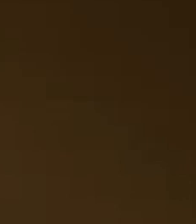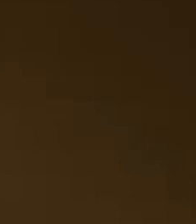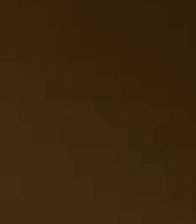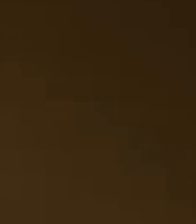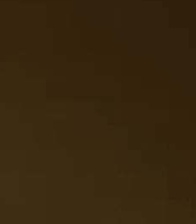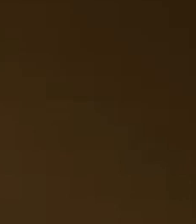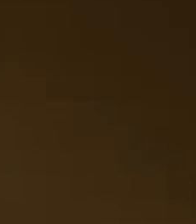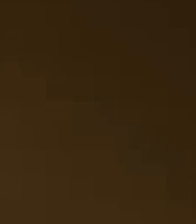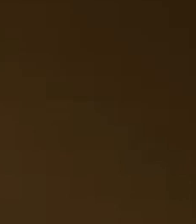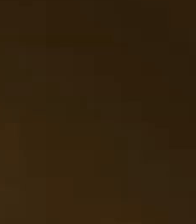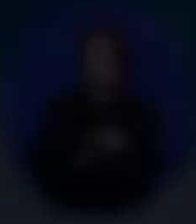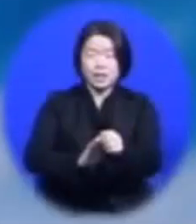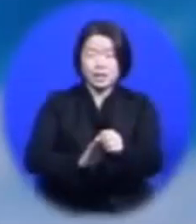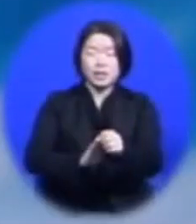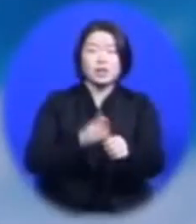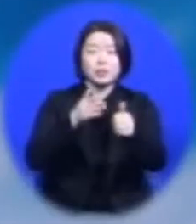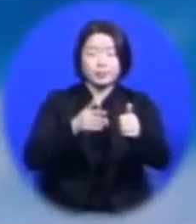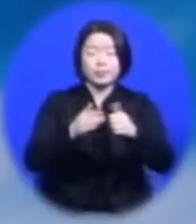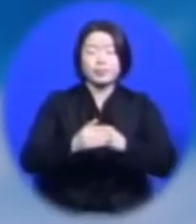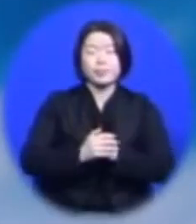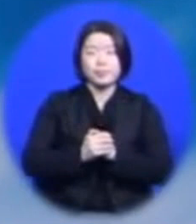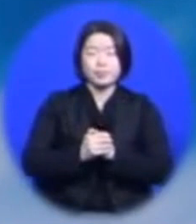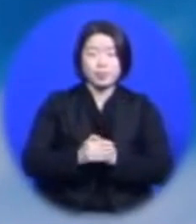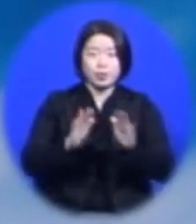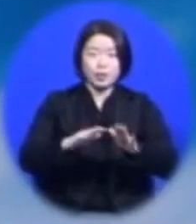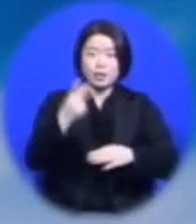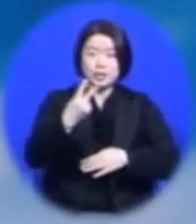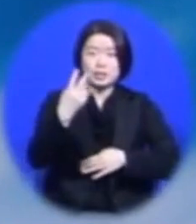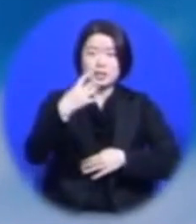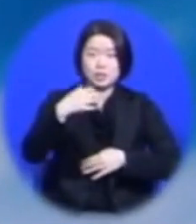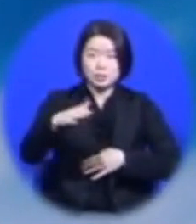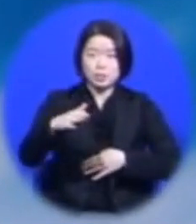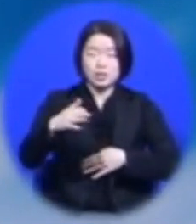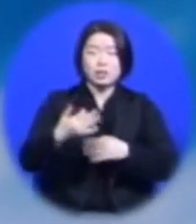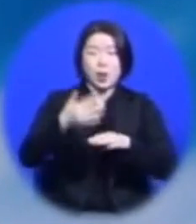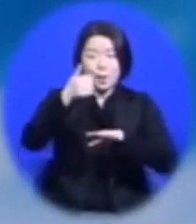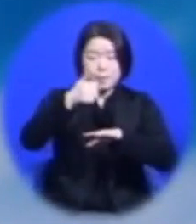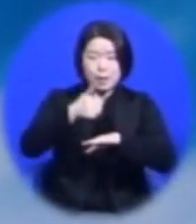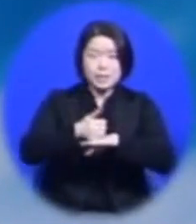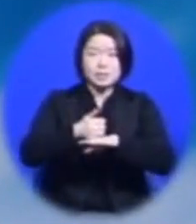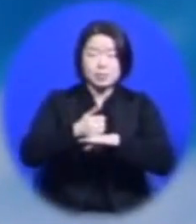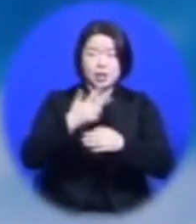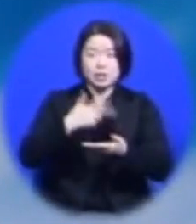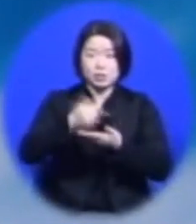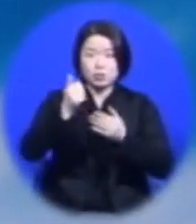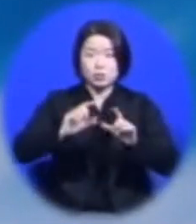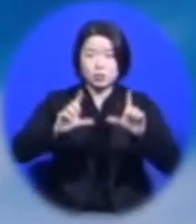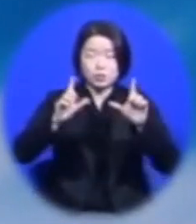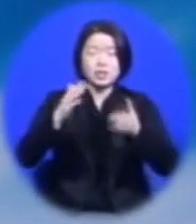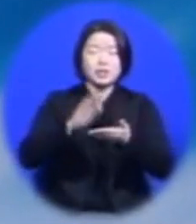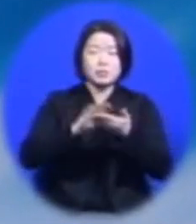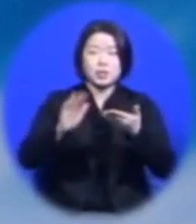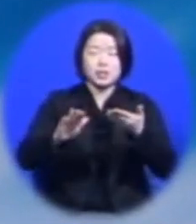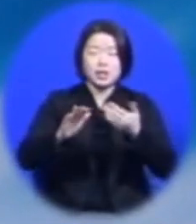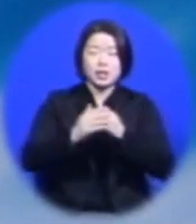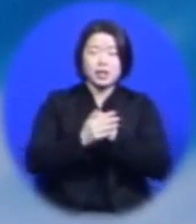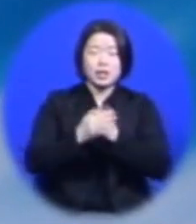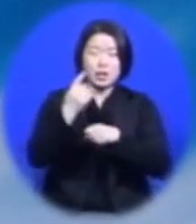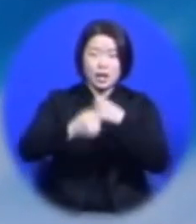성령으로 충만함을 받으라. 오늘 2014년 마지막 주일입니다. 지난 한 해도 하나님의